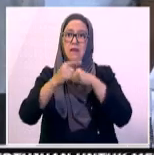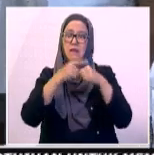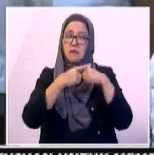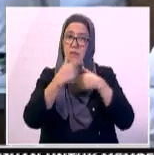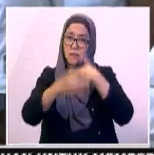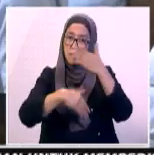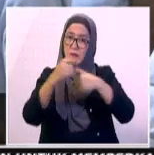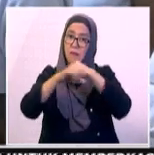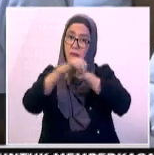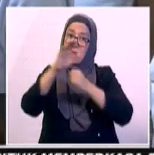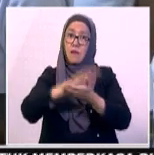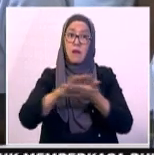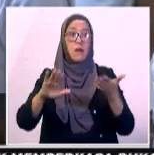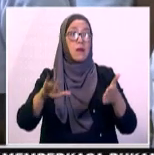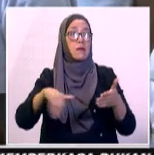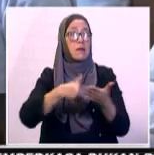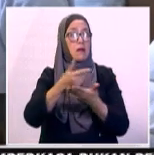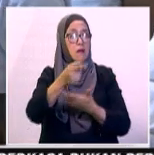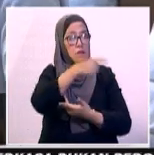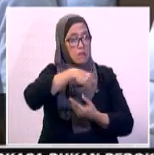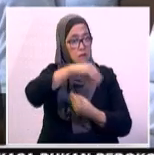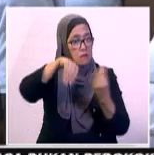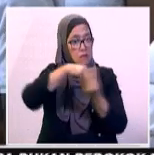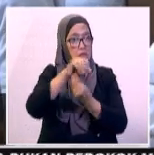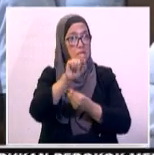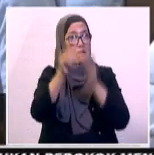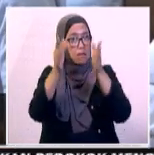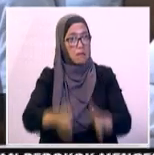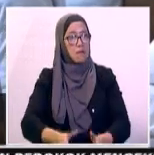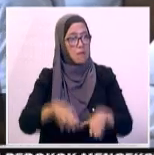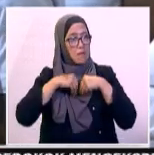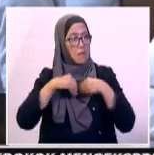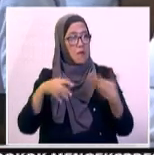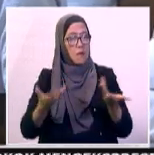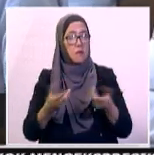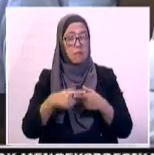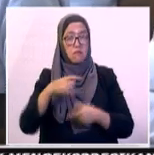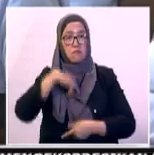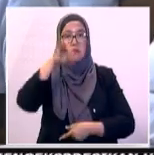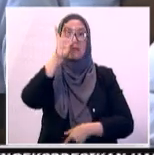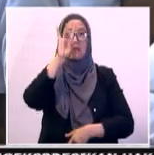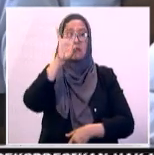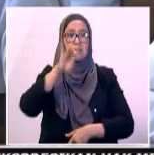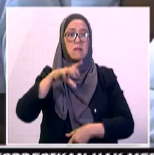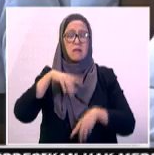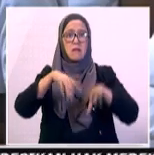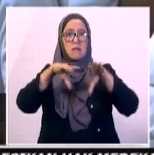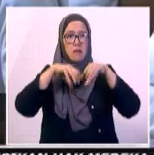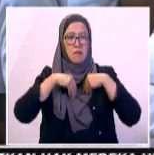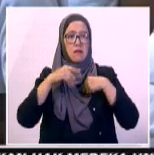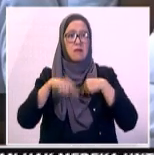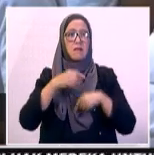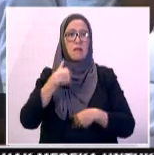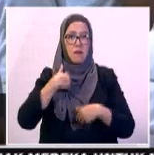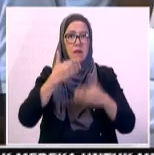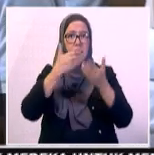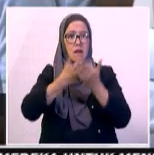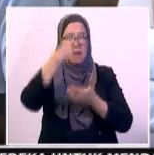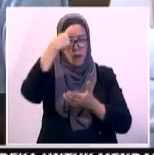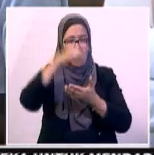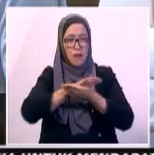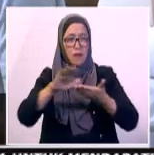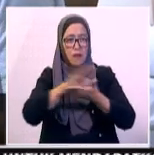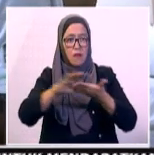jemaah sambut macam mana? InsyaAllah dari segi sambutan ahli-ahli daripada kumpulan kita, nampaknya ada kebaikanlah untuk membersihkan kawasan